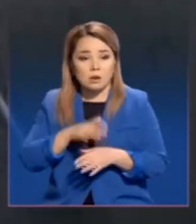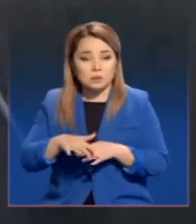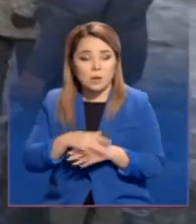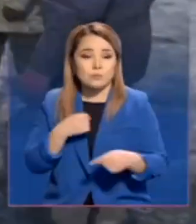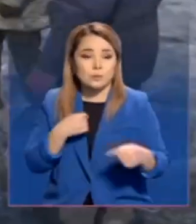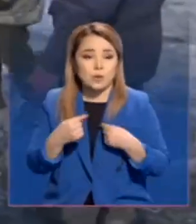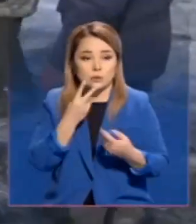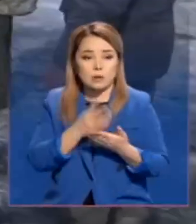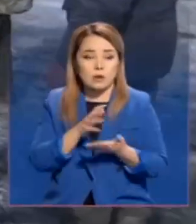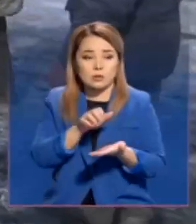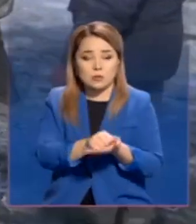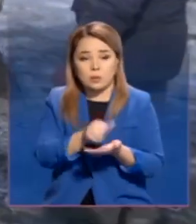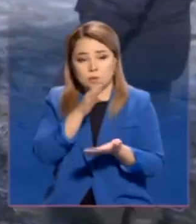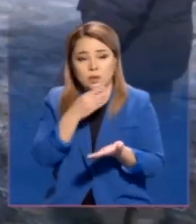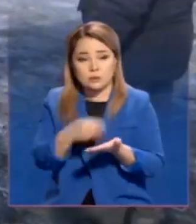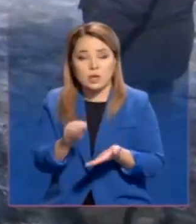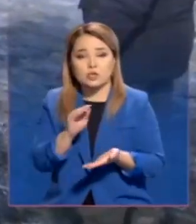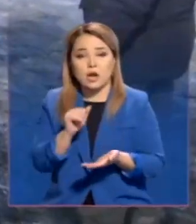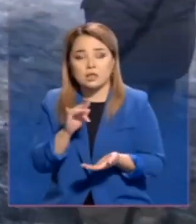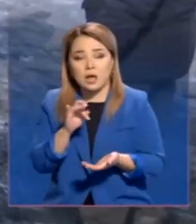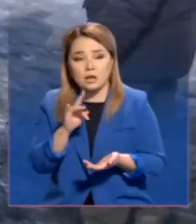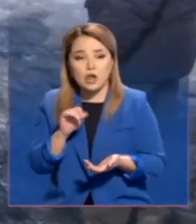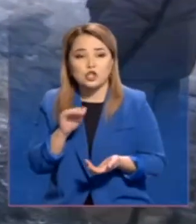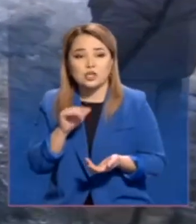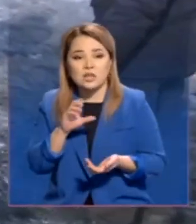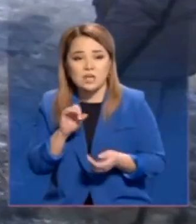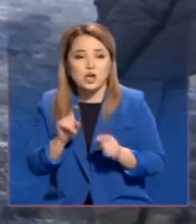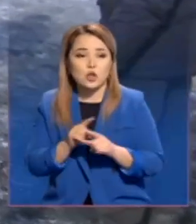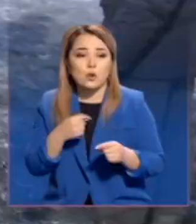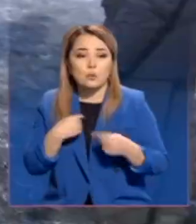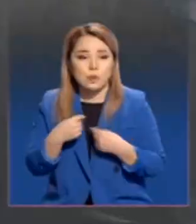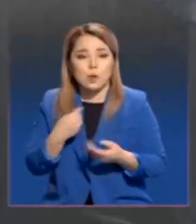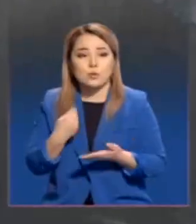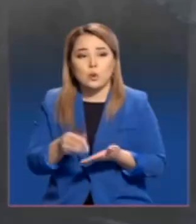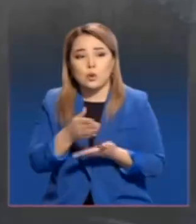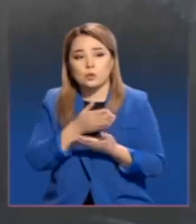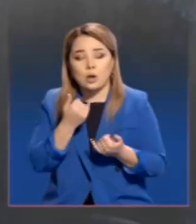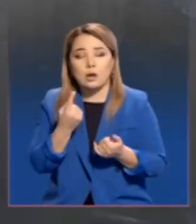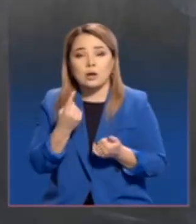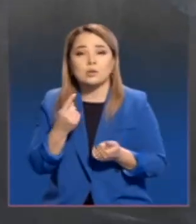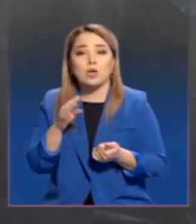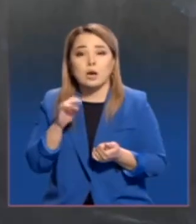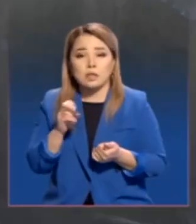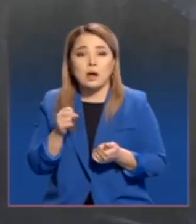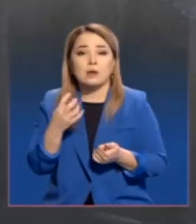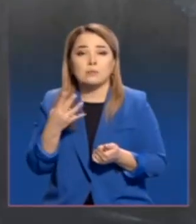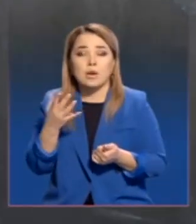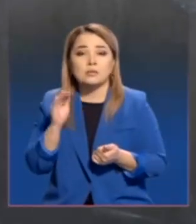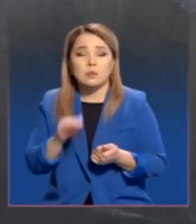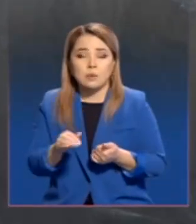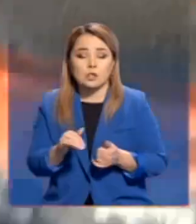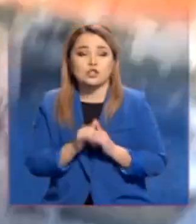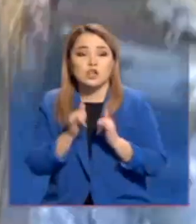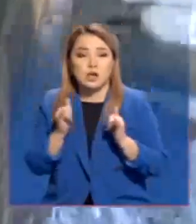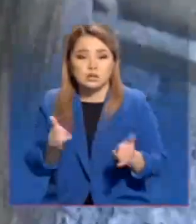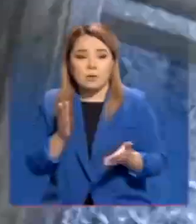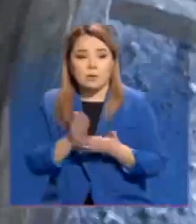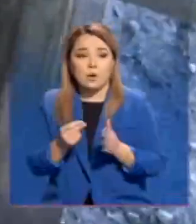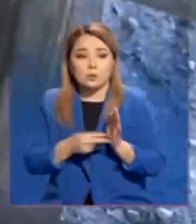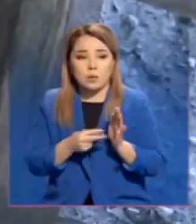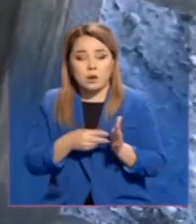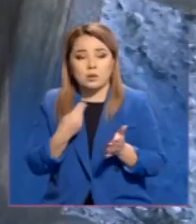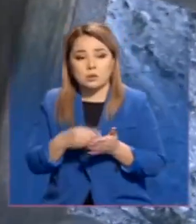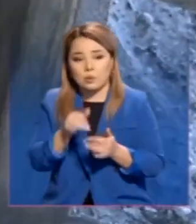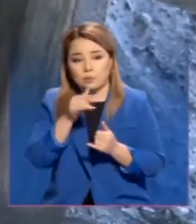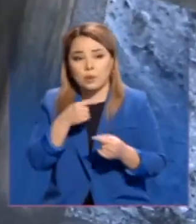тиер емес. Шардара, Жетісай сияқты Шалғай аудандарда осы аптада көмірдің тоннасы 45 мың теңгеге дейін жеткен. Тіпті сол ақшаға да ала